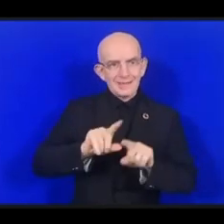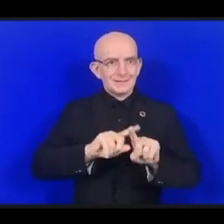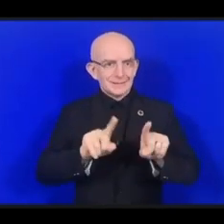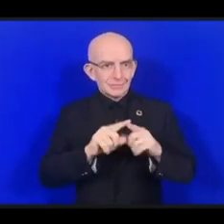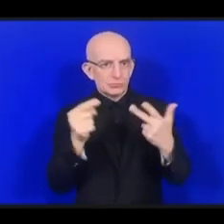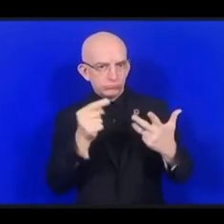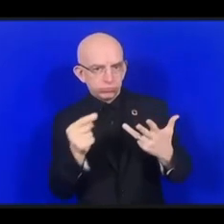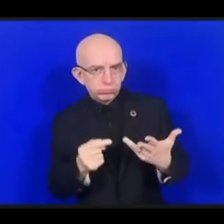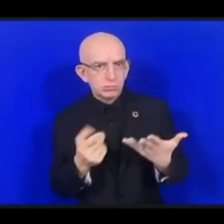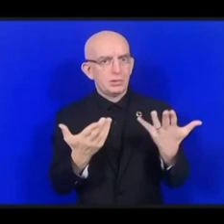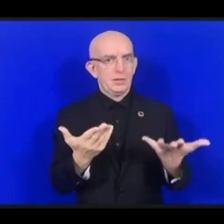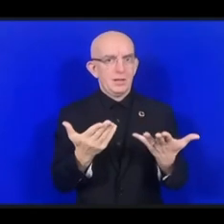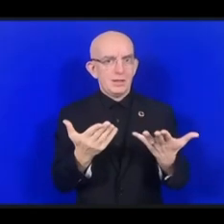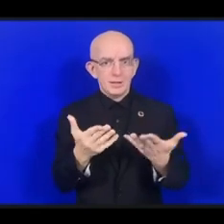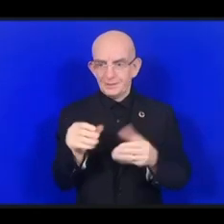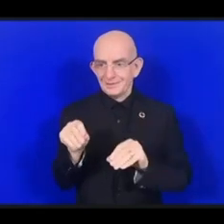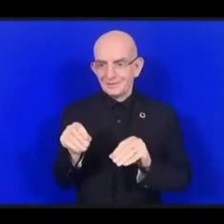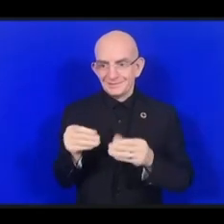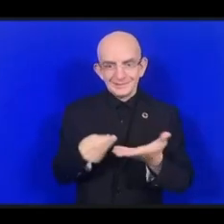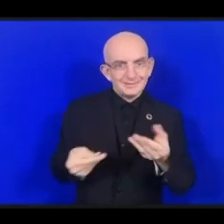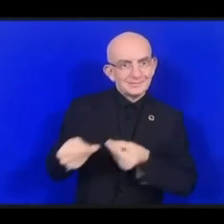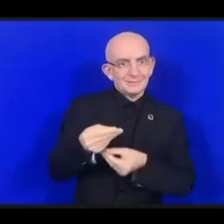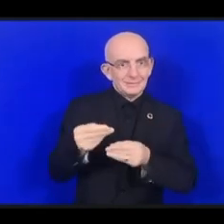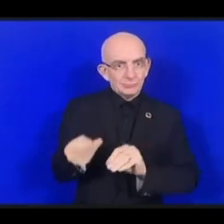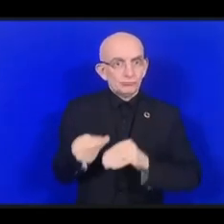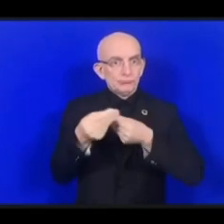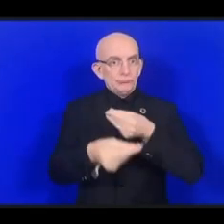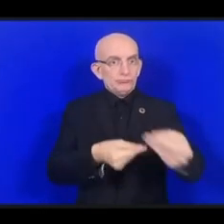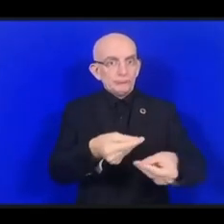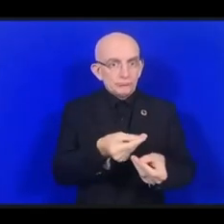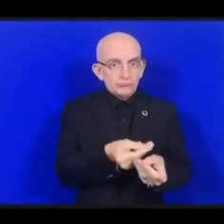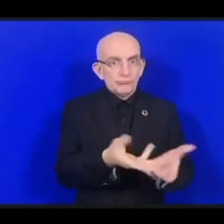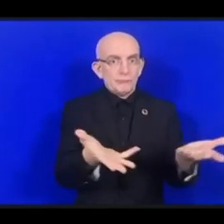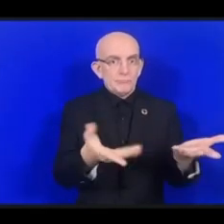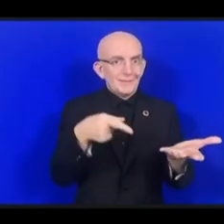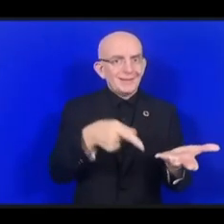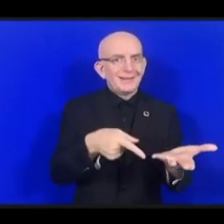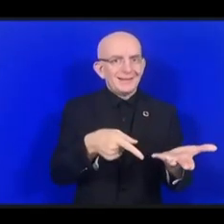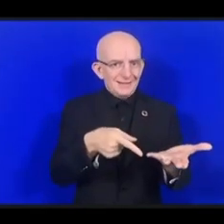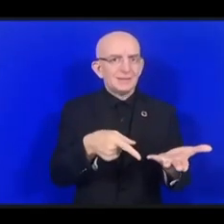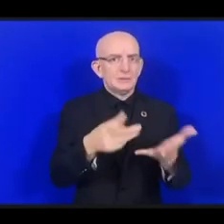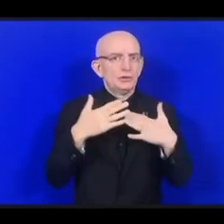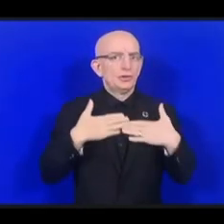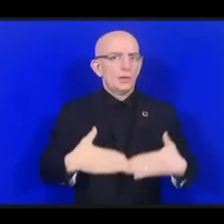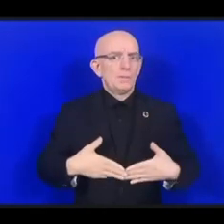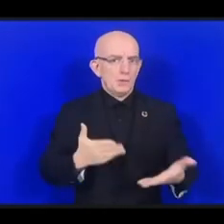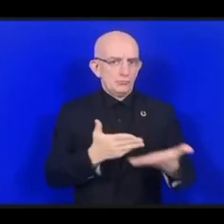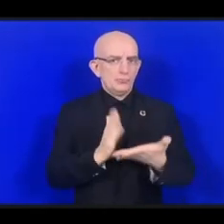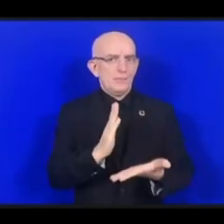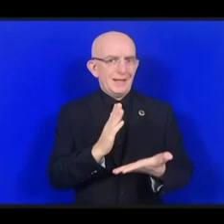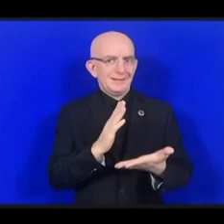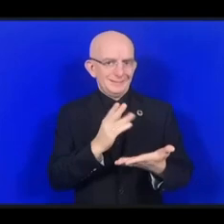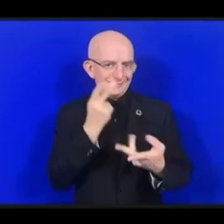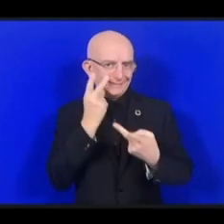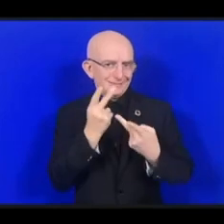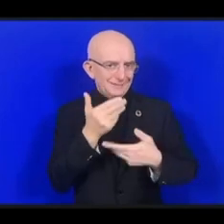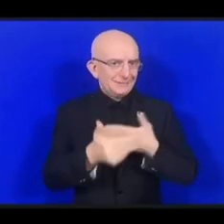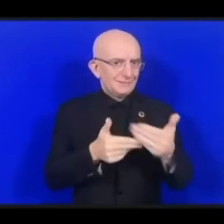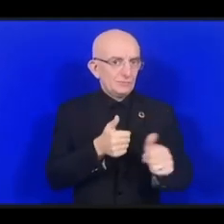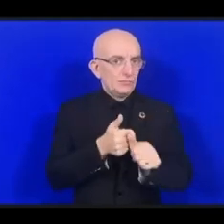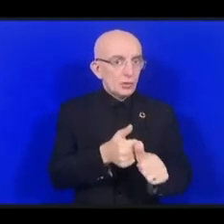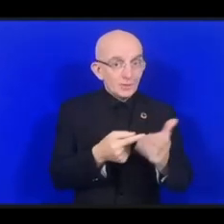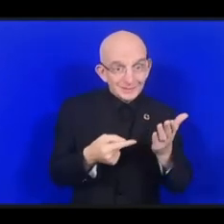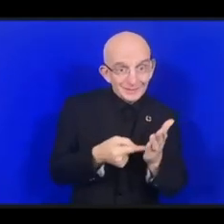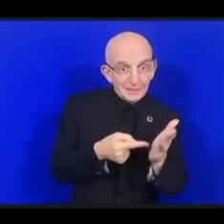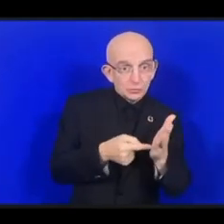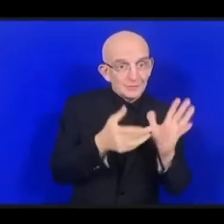术，将有利于我们实现2030年可持续发展目标的实现。实现